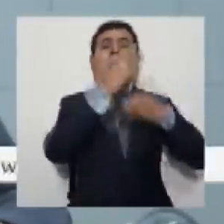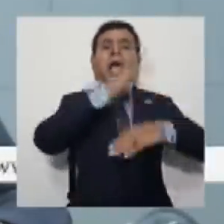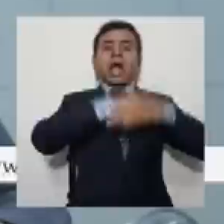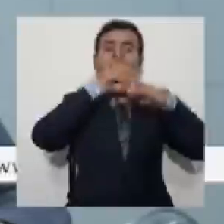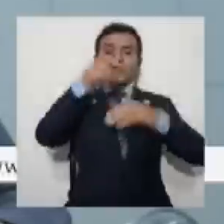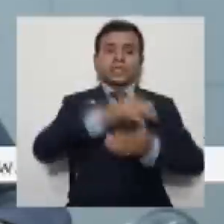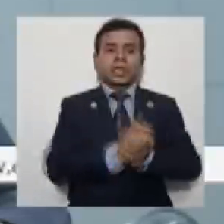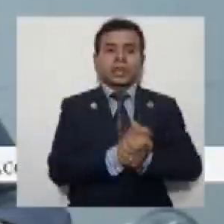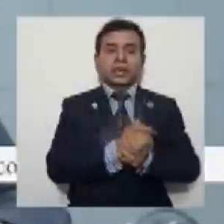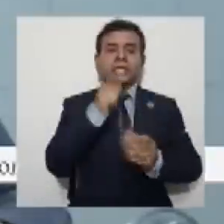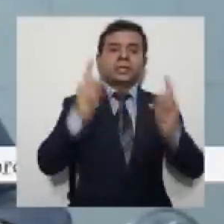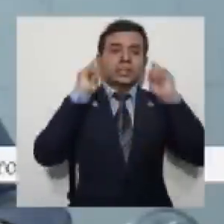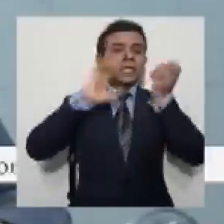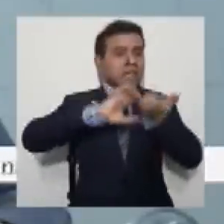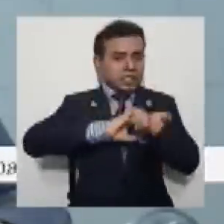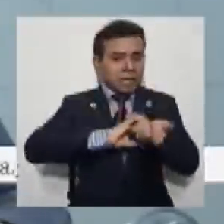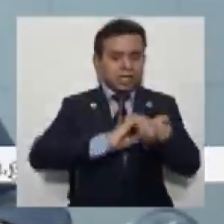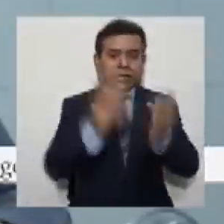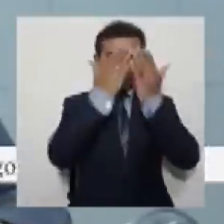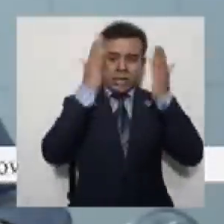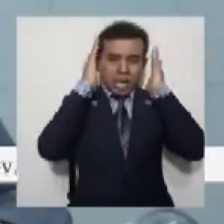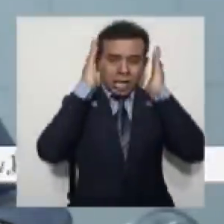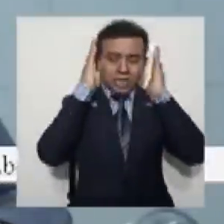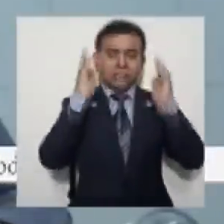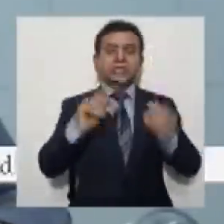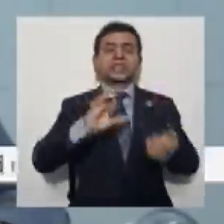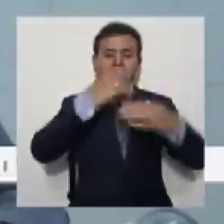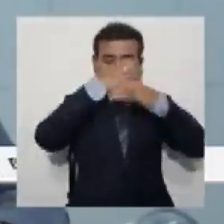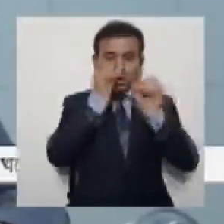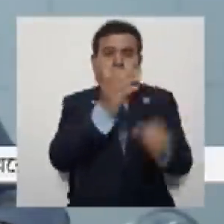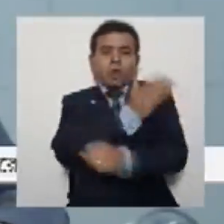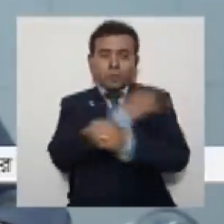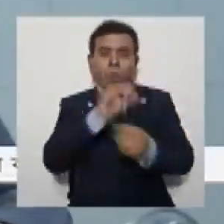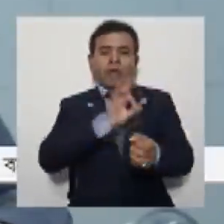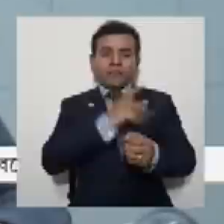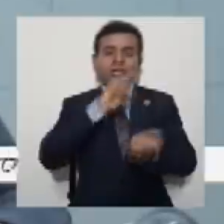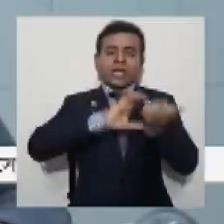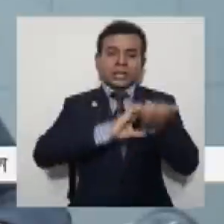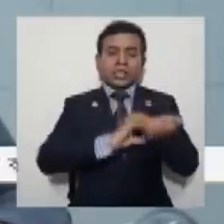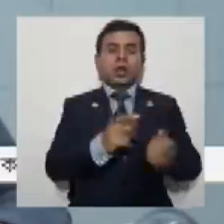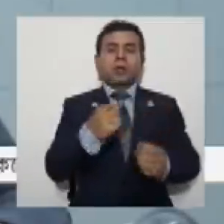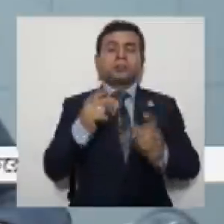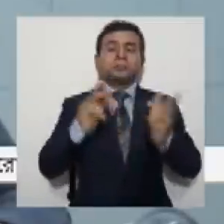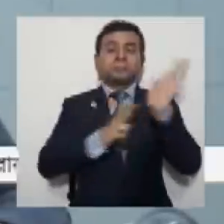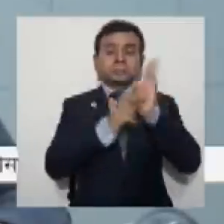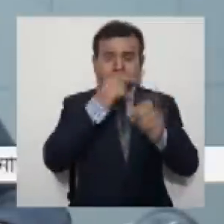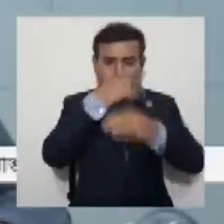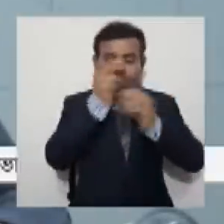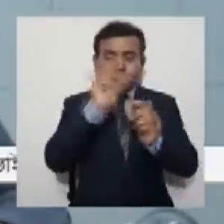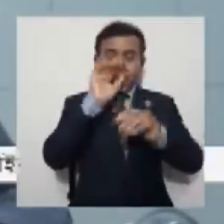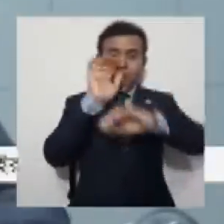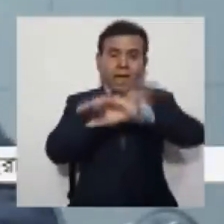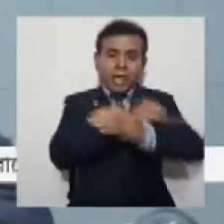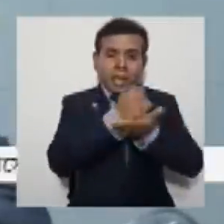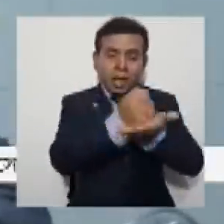তার জন্য আমরা দুঃখ প্রকাশ করি এবং তাদের সুস্থতা কামনা করি, কারণ তারাই কোভিডের